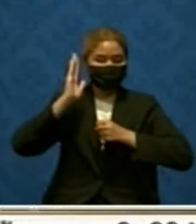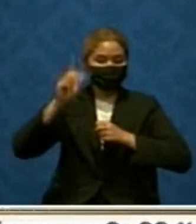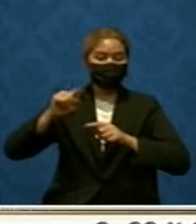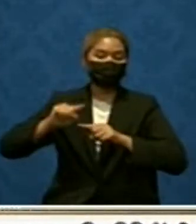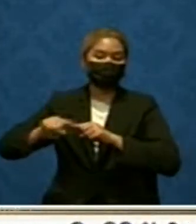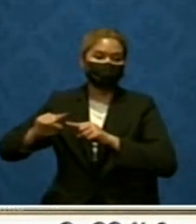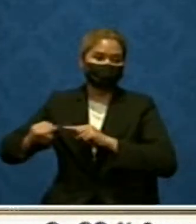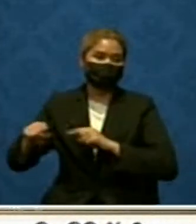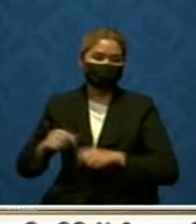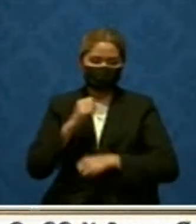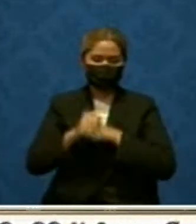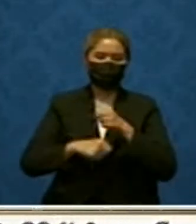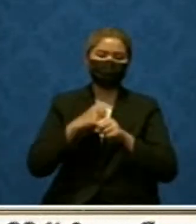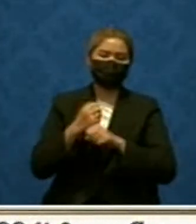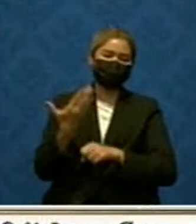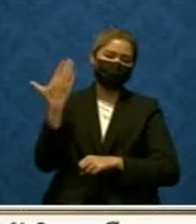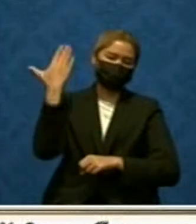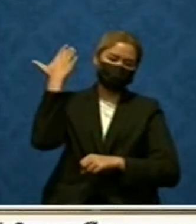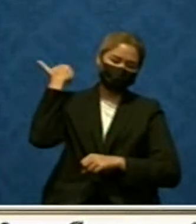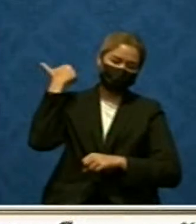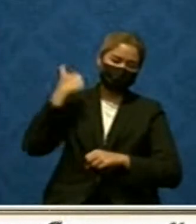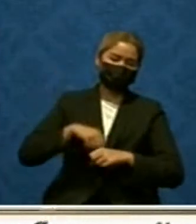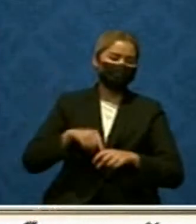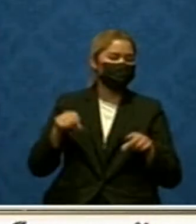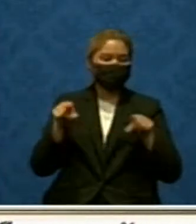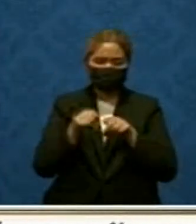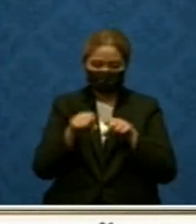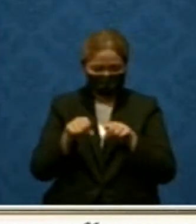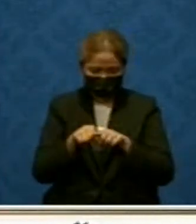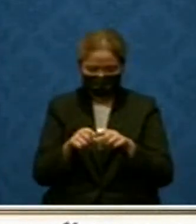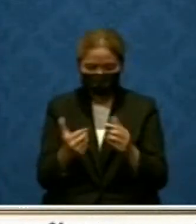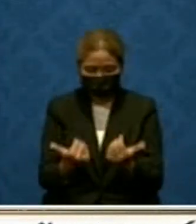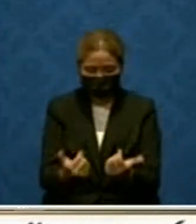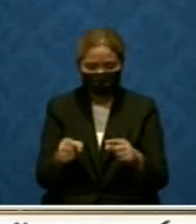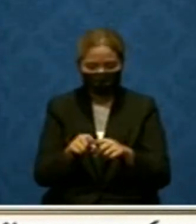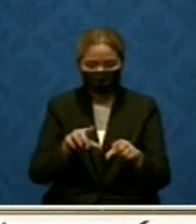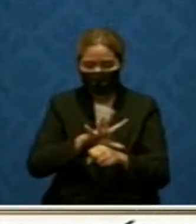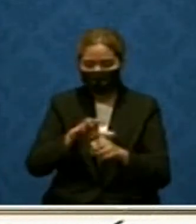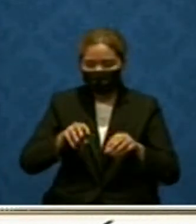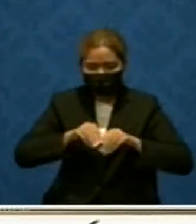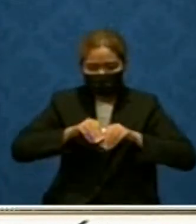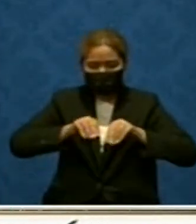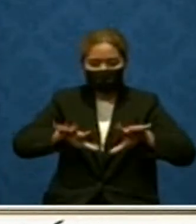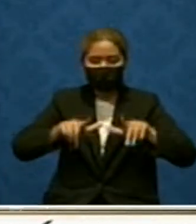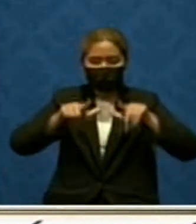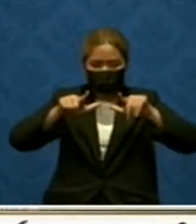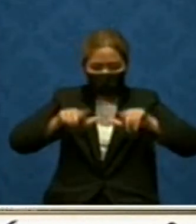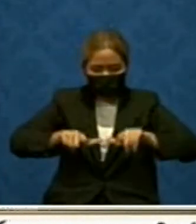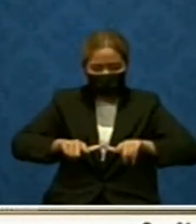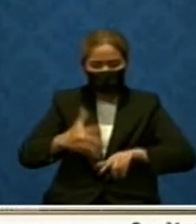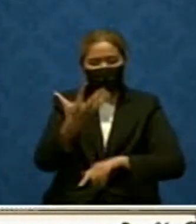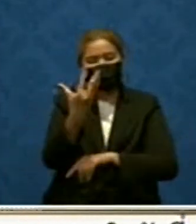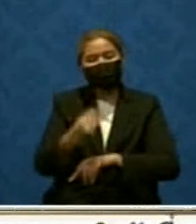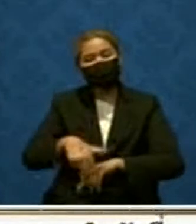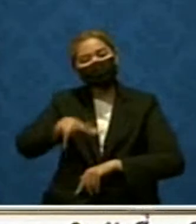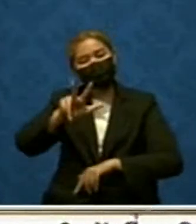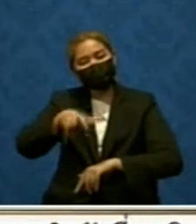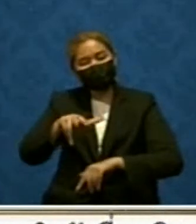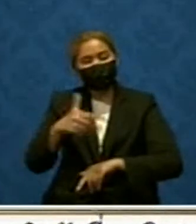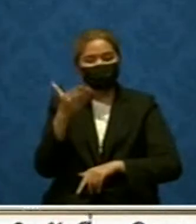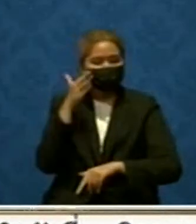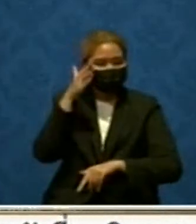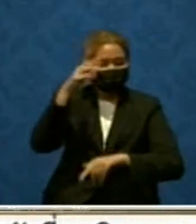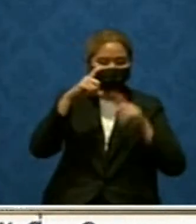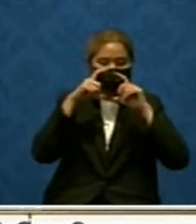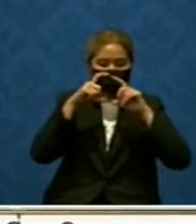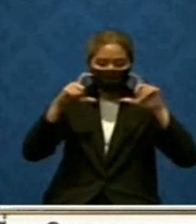ทานบว ปีที่แล้แะิลยุไมมีอะไรน่าตื่นเต้น ประโทนิโควิมาเริมจะหมด ลดลหอสามพัน อีกหนอนมต้องถอนหน้ากากราศ